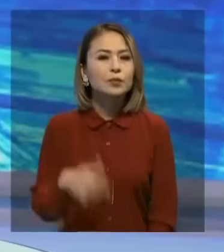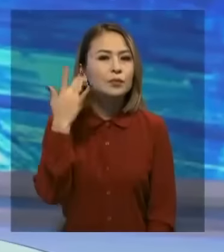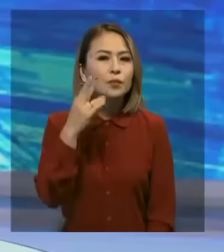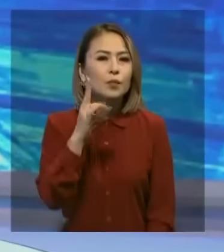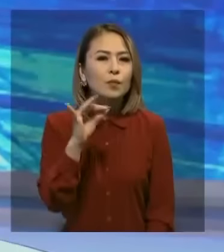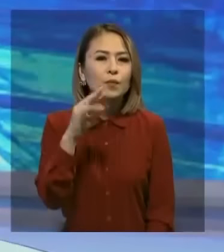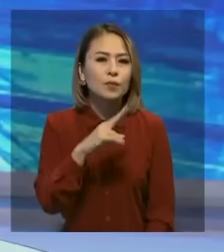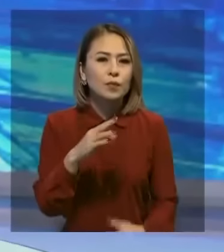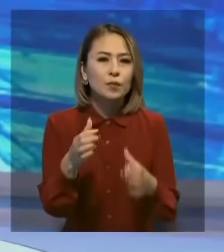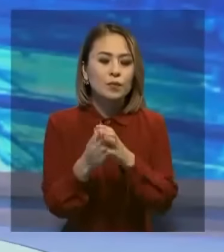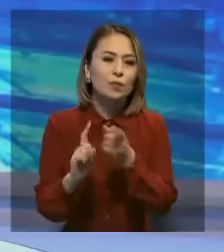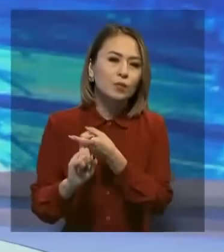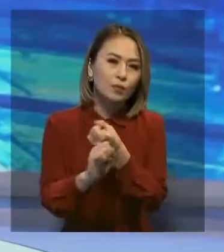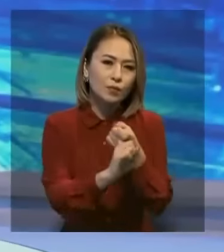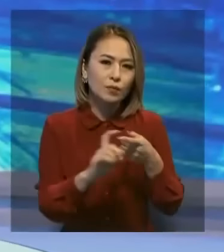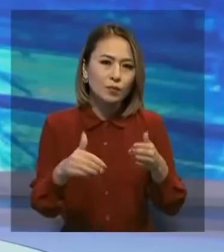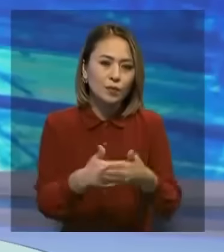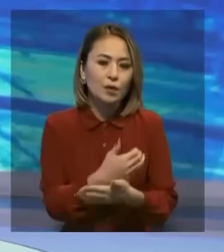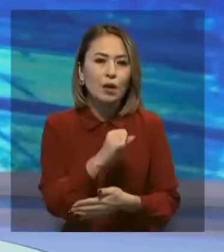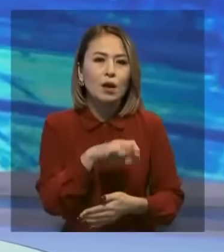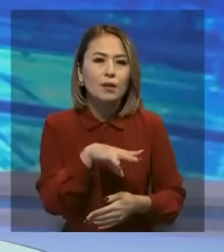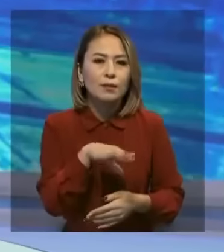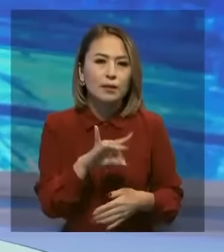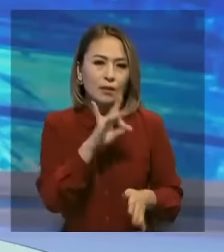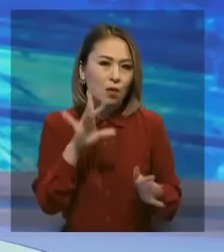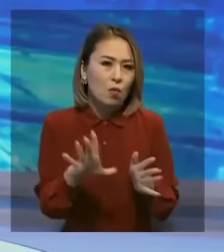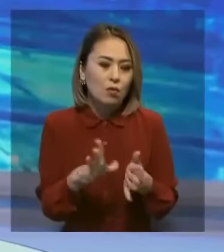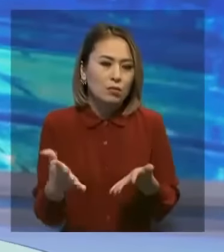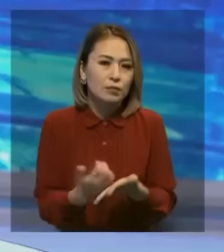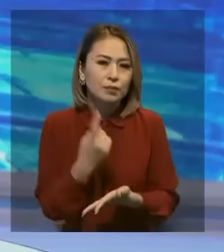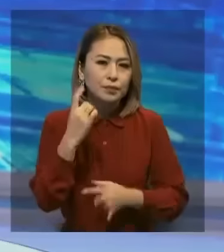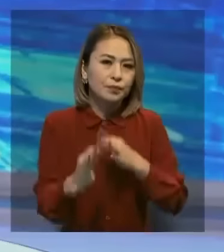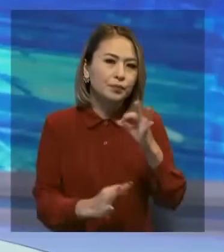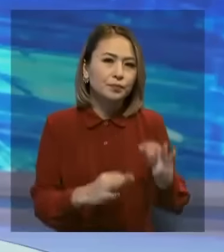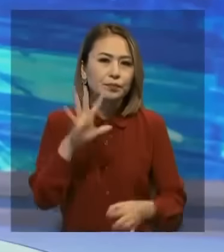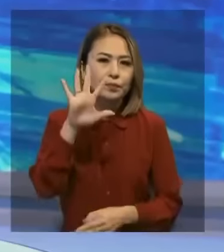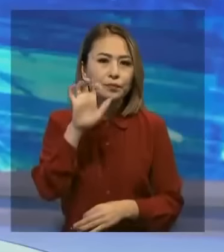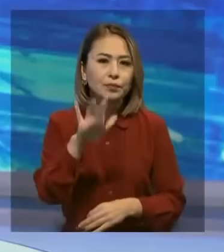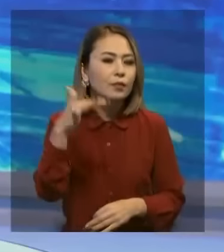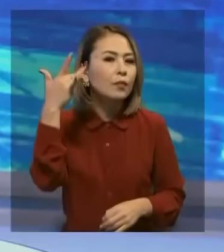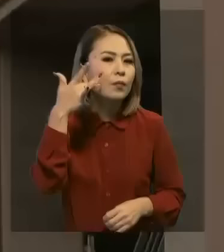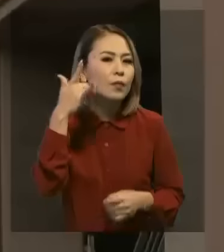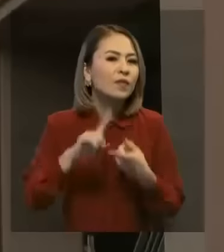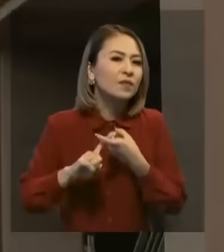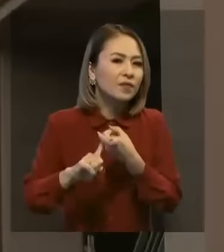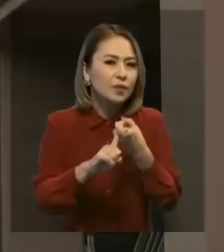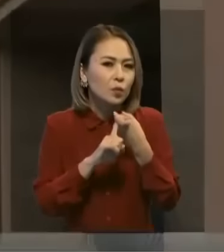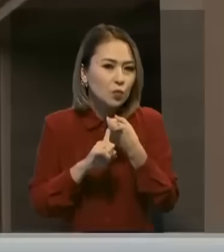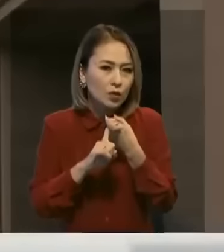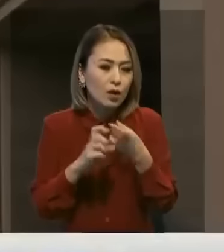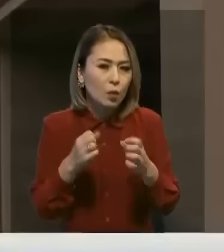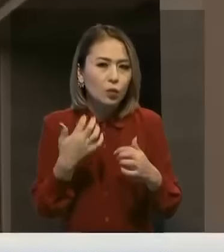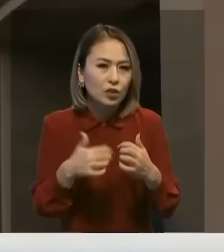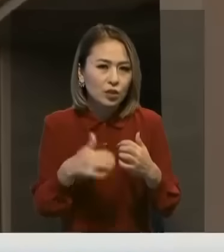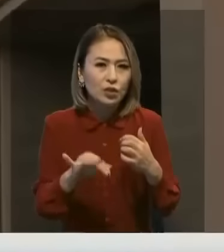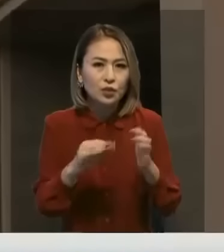Ақшта COVID індетін жұқтырғандардың жаңа антирекорды тіркелді. Бір тәуліктің ішінде 500 мың америкалық вирусты жұқтырған.